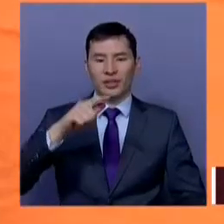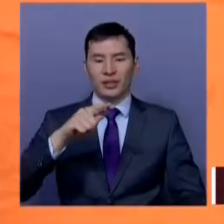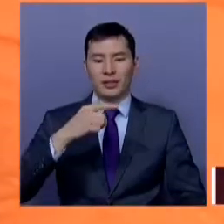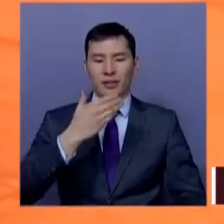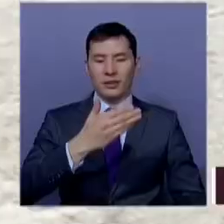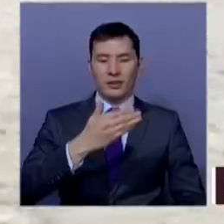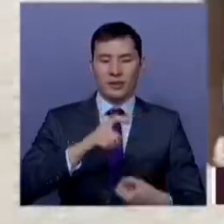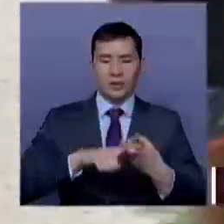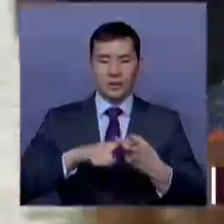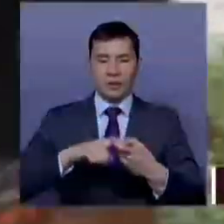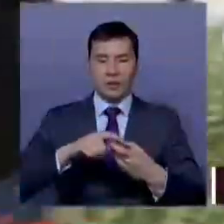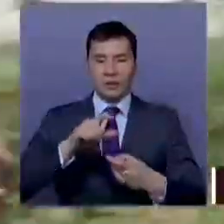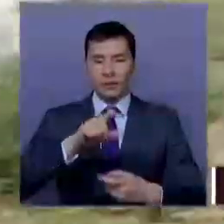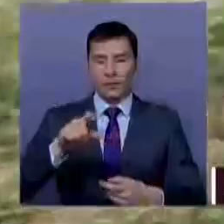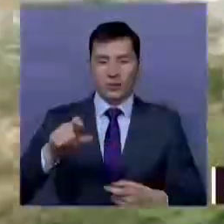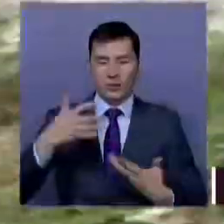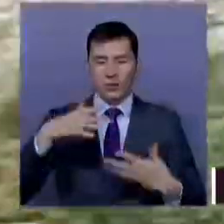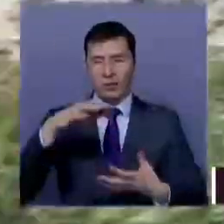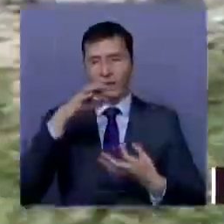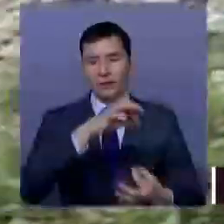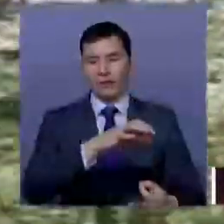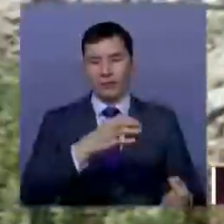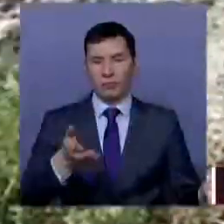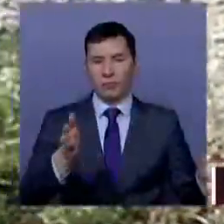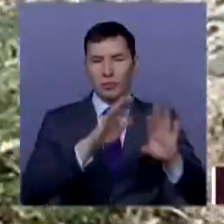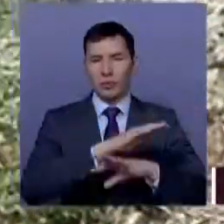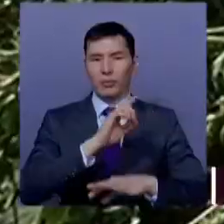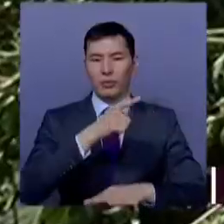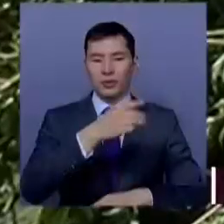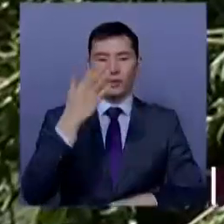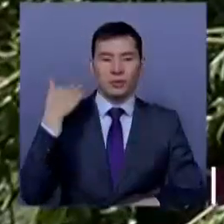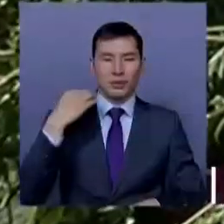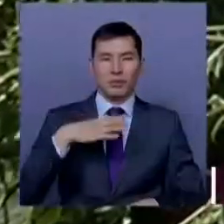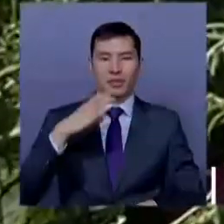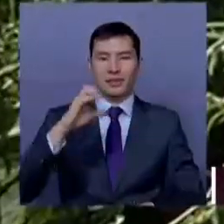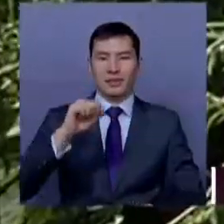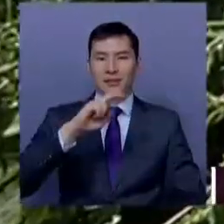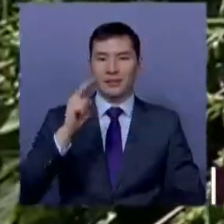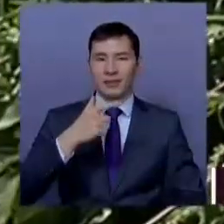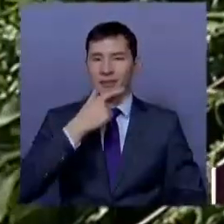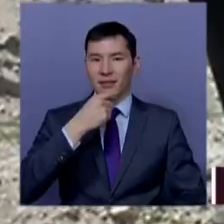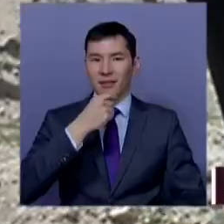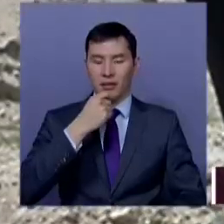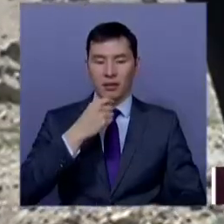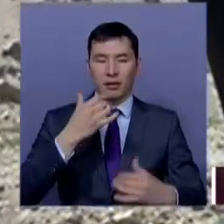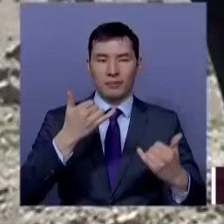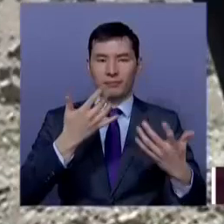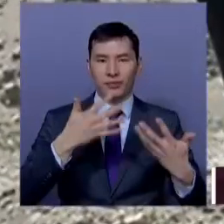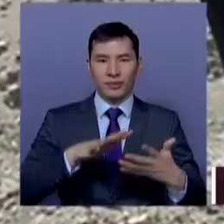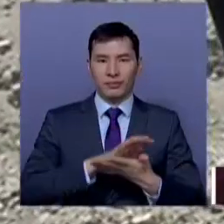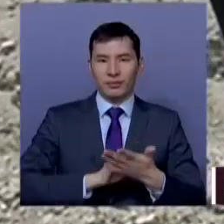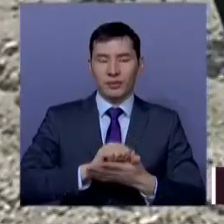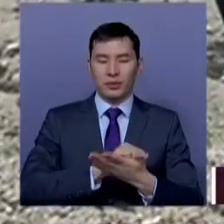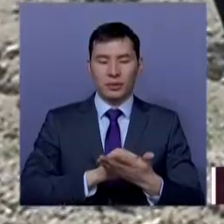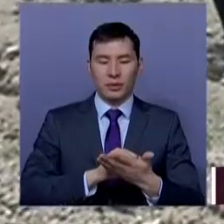коммуналды шаруашылық жайы кенже қалған дейді. Себебі бұл мекен бұрын саяжай болған. Қала басшысы Бақытжан Сағынтаев мәселенің ауқымды